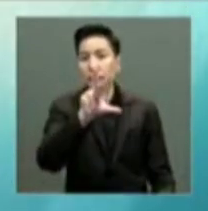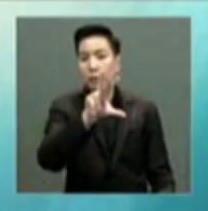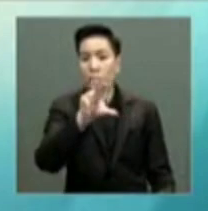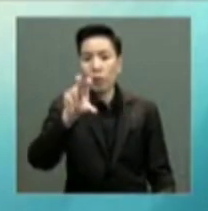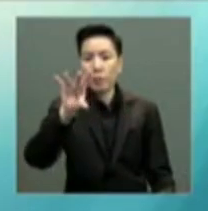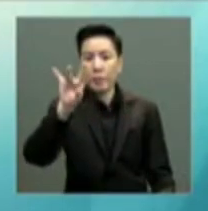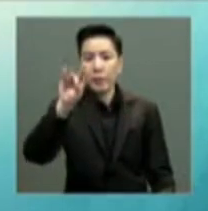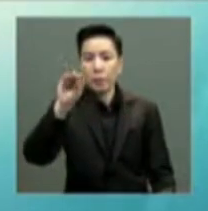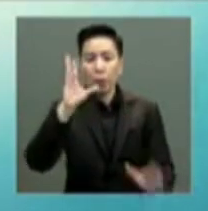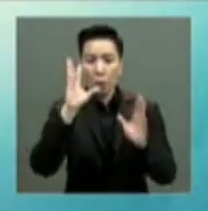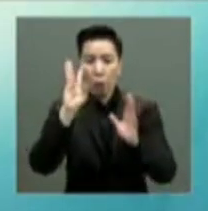386คนเกิดจากกลุ่มก่อนที่เป็นแออัดอยู่ในสถานที่ที่บางที่อาจยังหอพักอย่างแรงหลายเนี่ยนะครับตอนนี้เราต้องเรียนรู้จักประเทศของเขาด้วยผมฟังจากทางการรายงานมาบอกว่าอินโดนีเซียอีเองตอนนี้ก็ต้องยอมรับว่าว่าเดิมมีการปิดบังตัวเลขเขาก็ต้องบอกคบต้องเปิดทางทุกอย่างนะครับที่จะให้ประชาชนได้รับทราบชุดข้อมูลทุกอย่างที่เป็นจริงหลักการของการจัดการกับเรื่องของวิกฤตด้านหนึ่งเขาบอกว่าต้องโปร่งใสนะครับทุกอย่างพิสูจน์ได้โปร่งใสแล้วก็เห็นภาพของความเป็นจริงให้มา